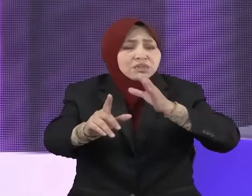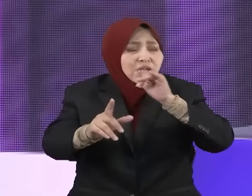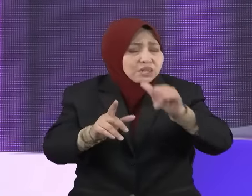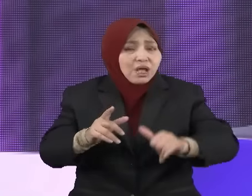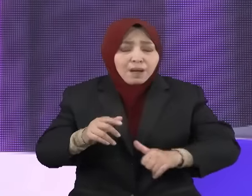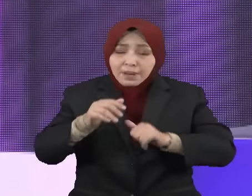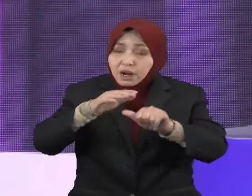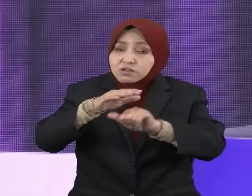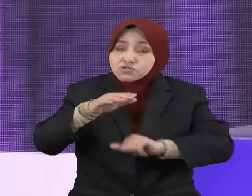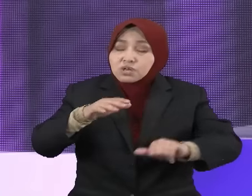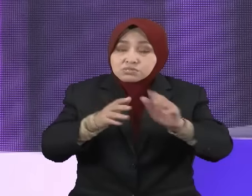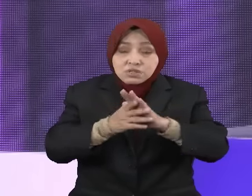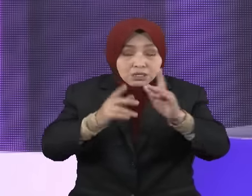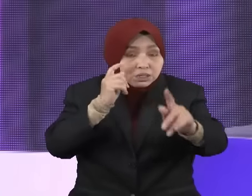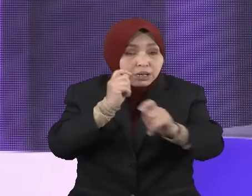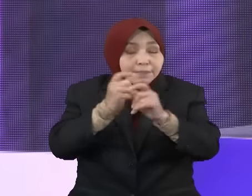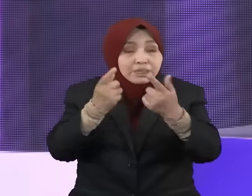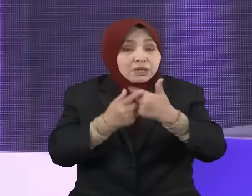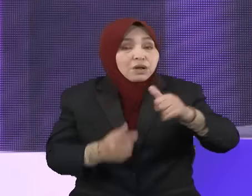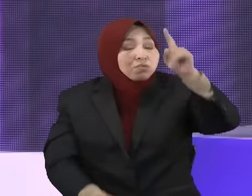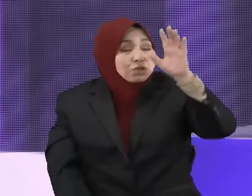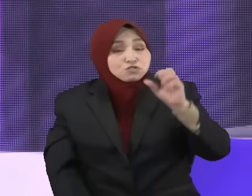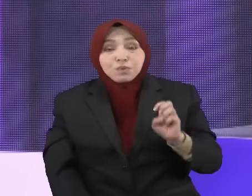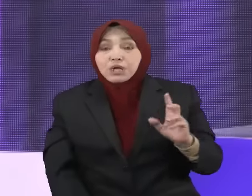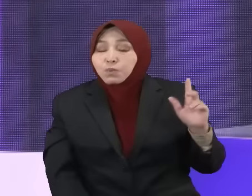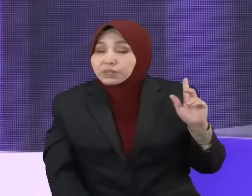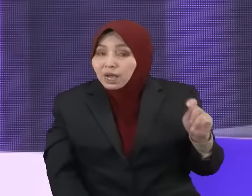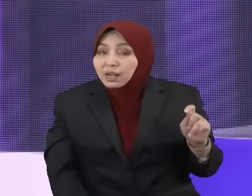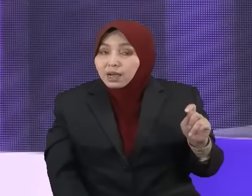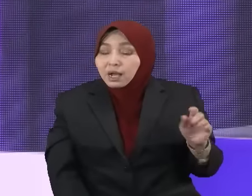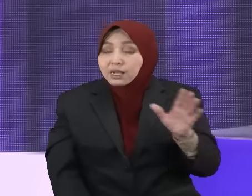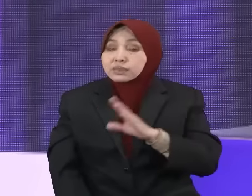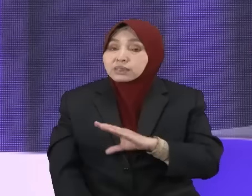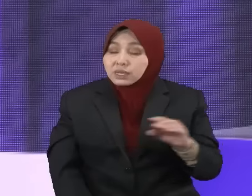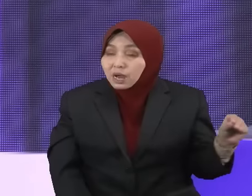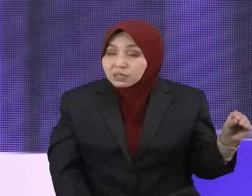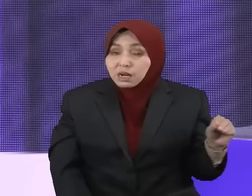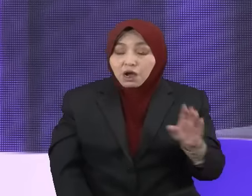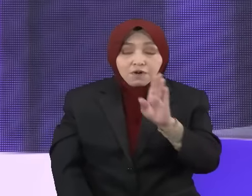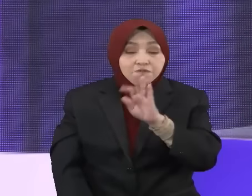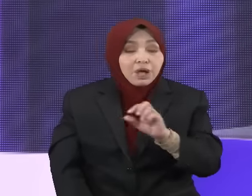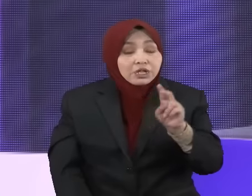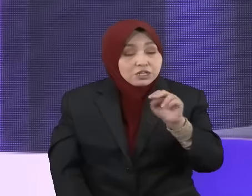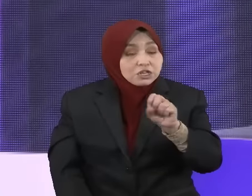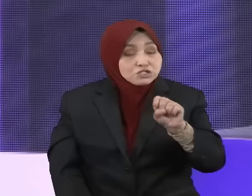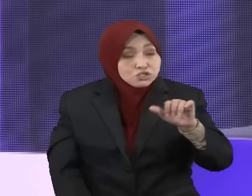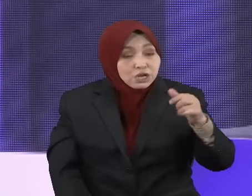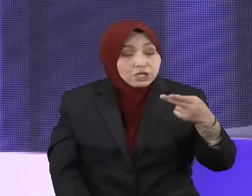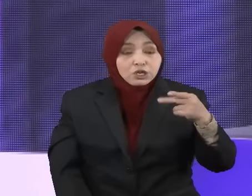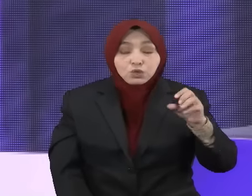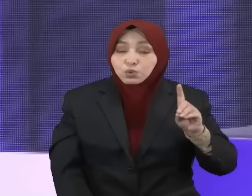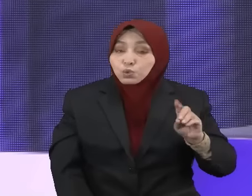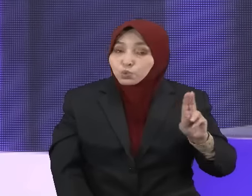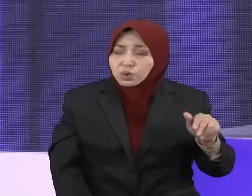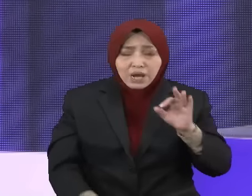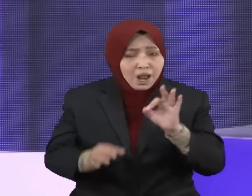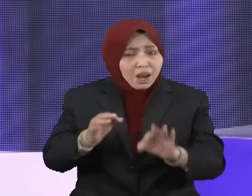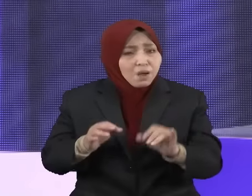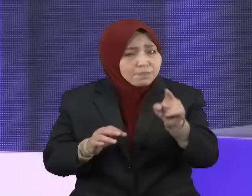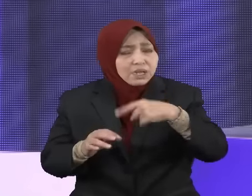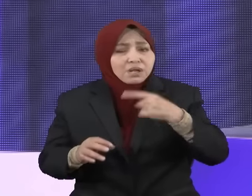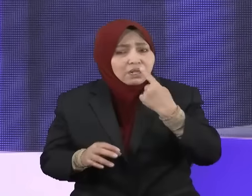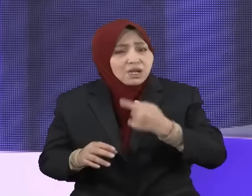kepada ketetapan daripada Allah Subhanahu Wa Taala. Dan fa in syahidu fala tashhad ma'hum, jika mereka